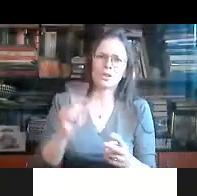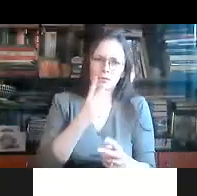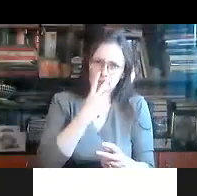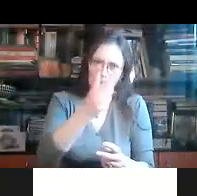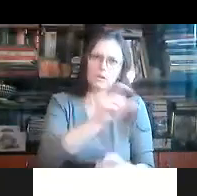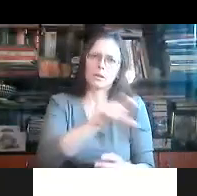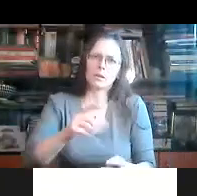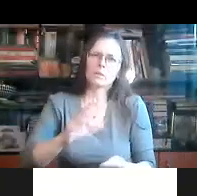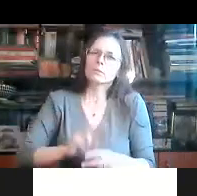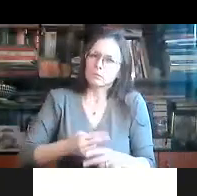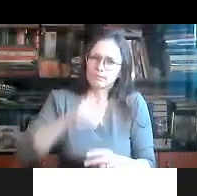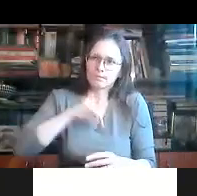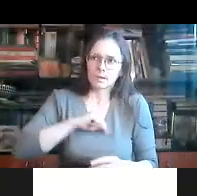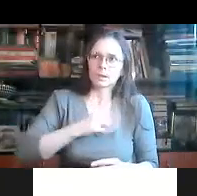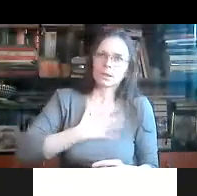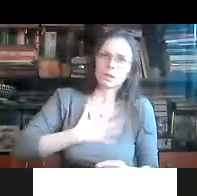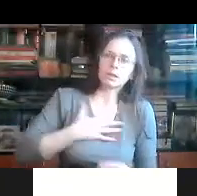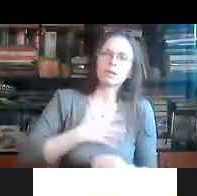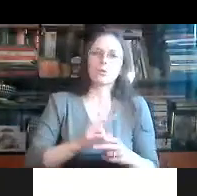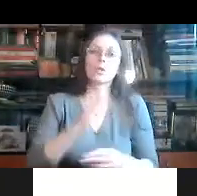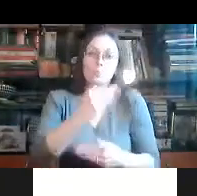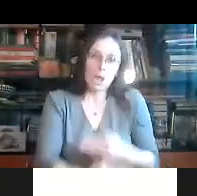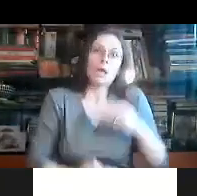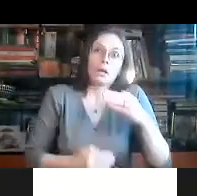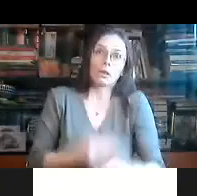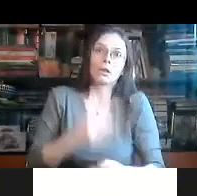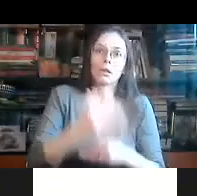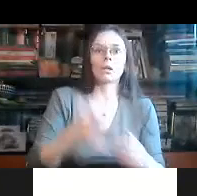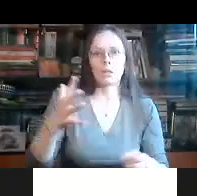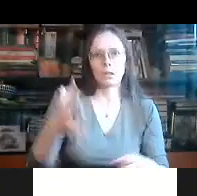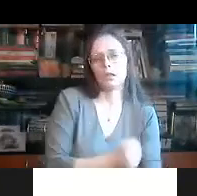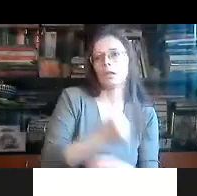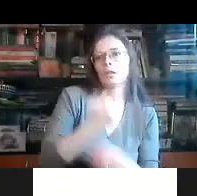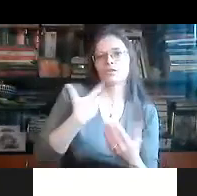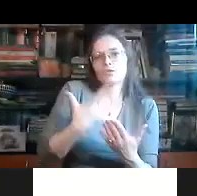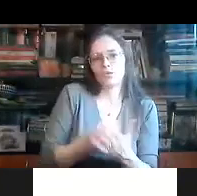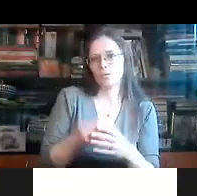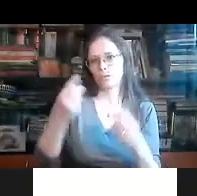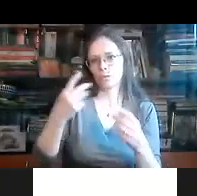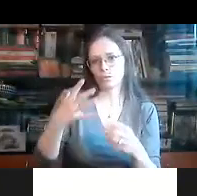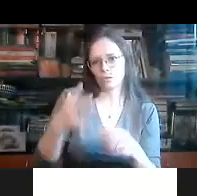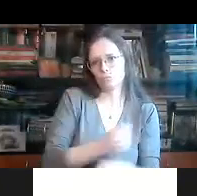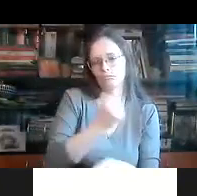способ преодоления, да, и, ну, вот что-то такое хочется видеть, и мне кажется, что...